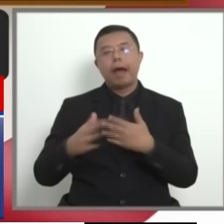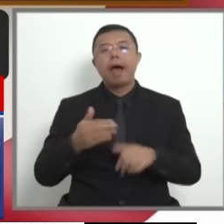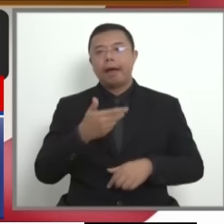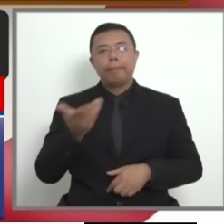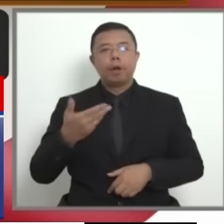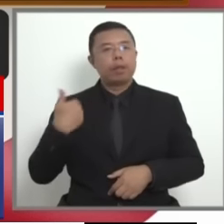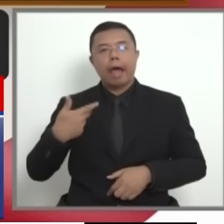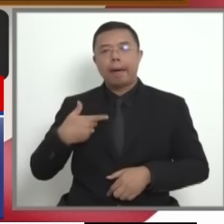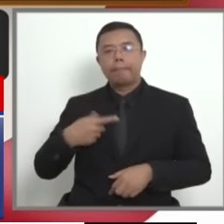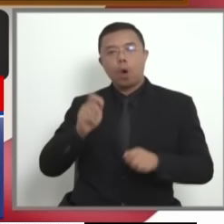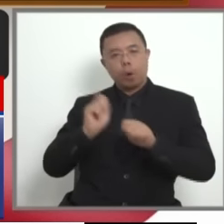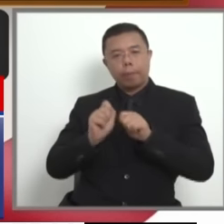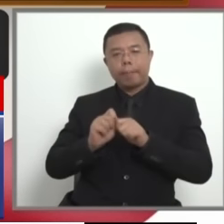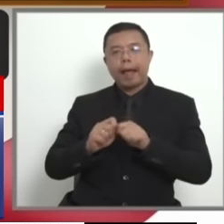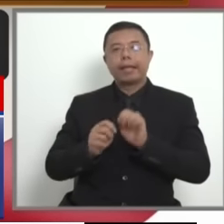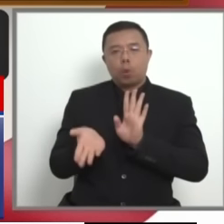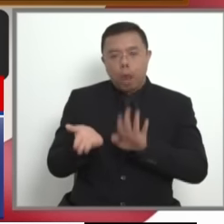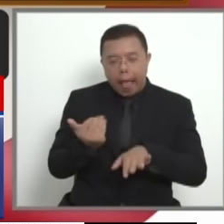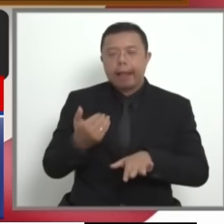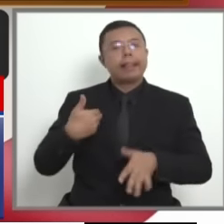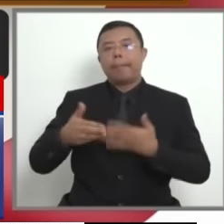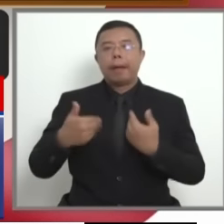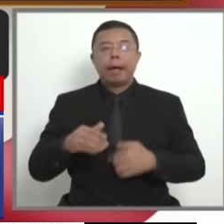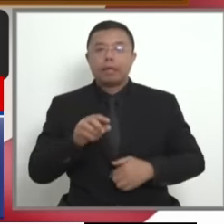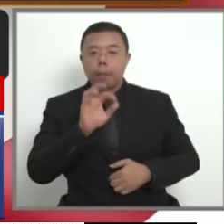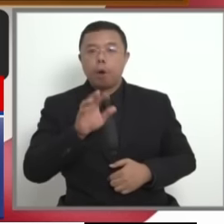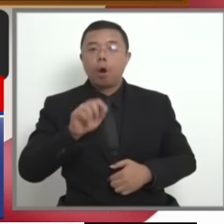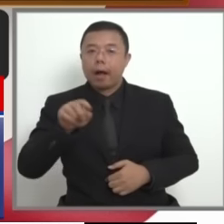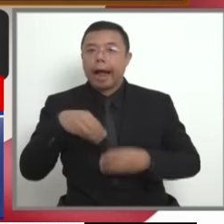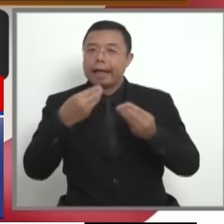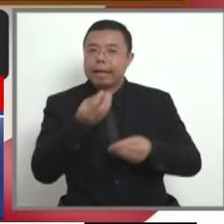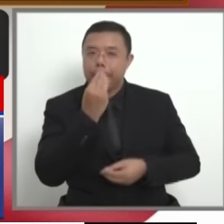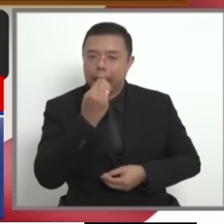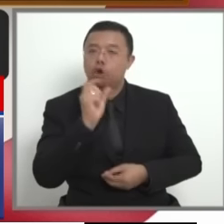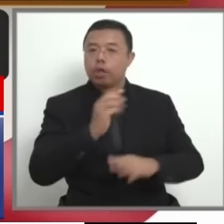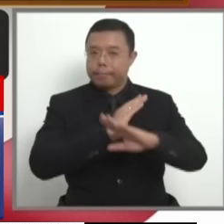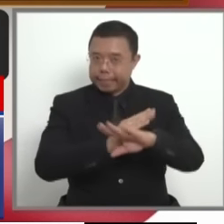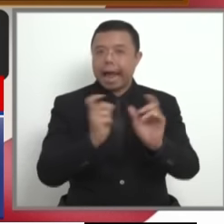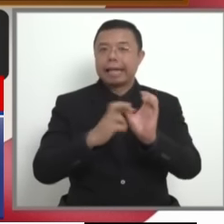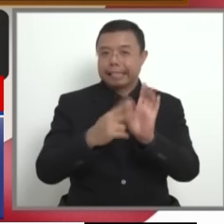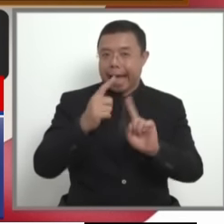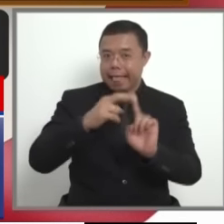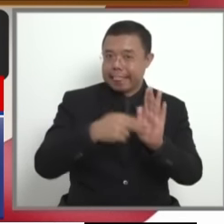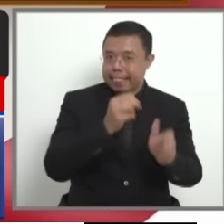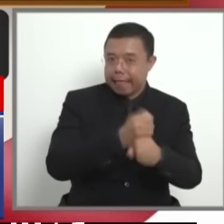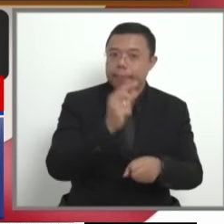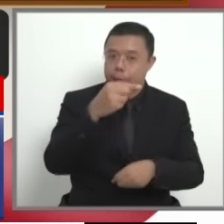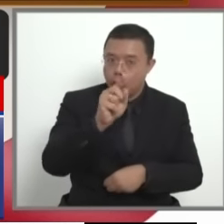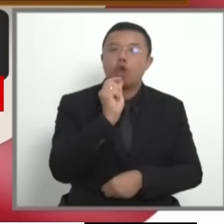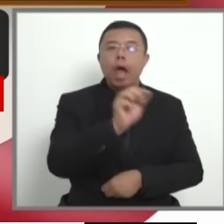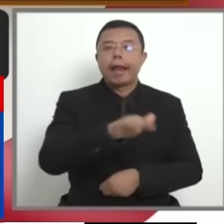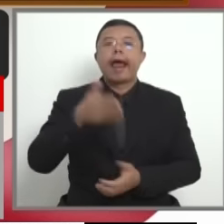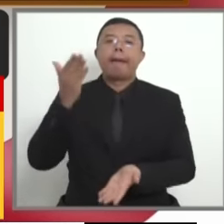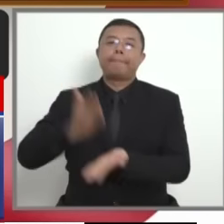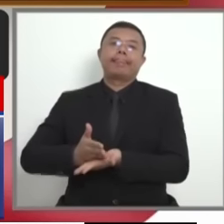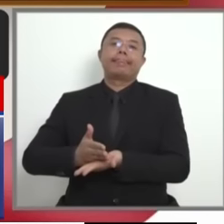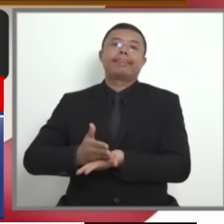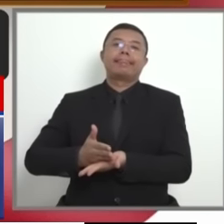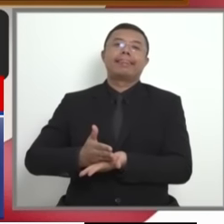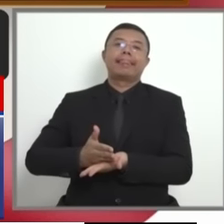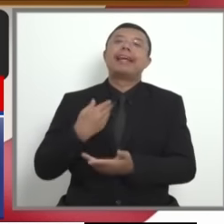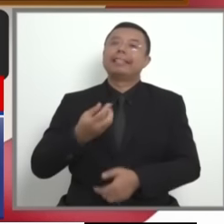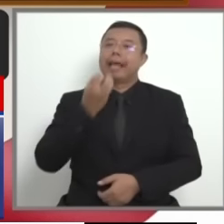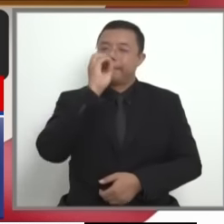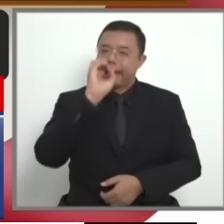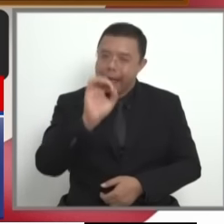beliau tidak mengoreksi saya ingatkan aja pertanyaannya Bapak mau kasih makan untuk mencegah stunting buat anak-anak terlambat pak itu maka saya